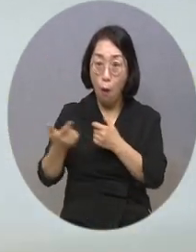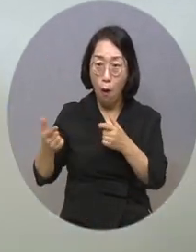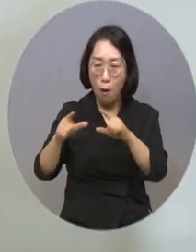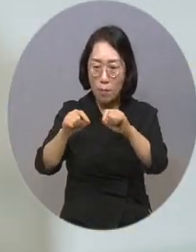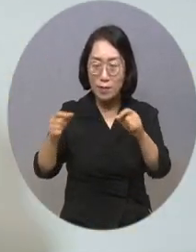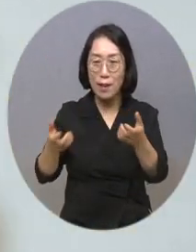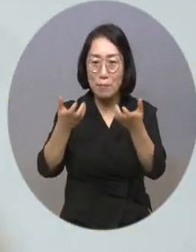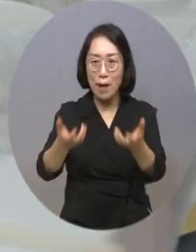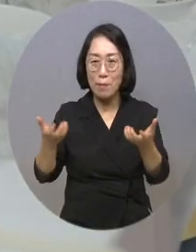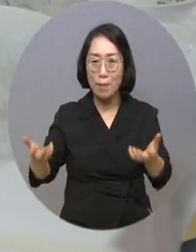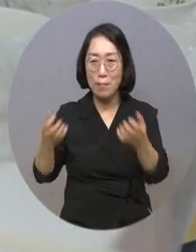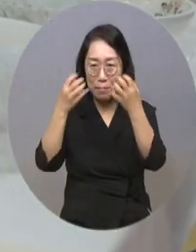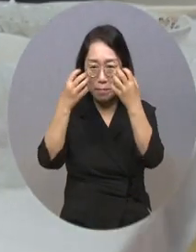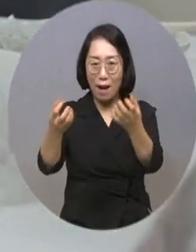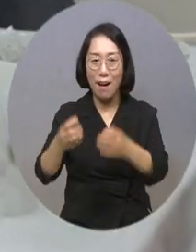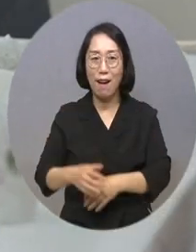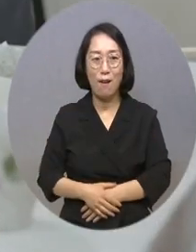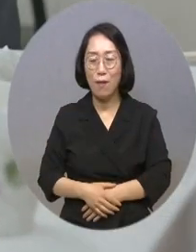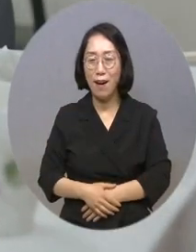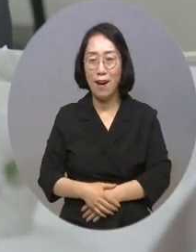이번 요리는 호롱구이.